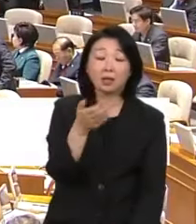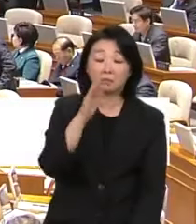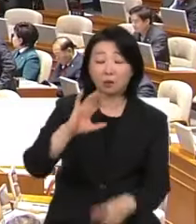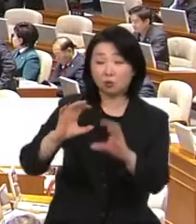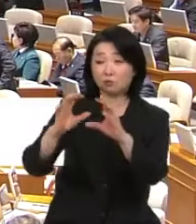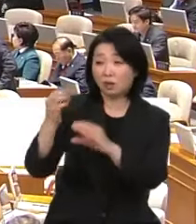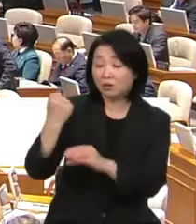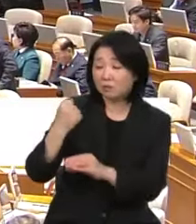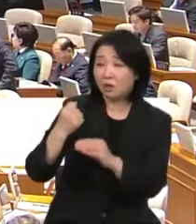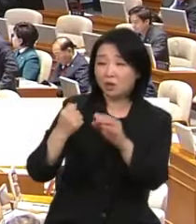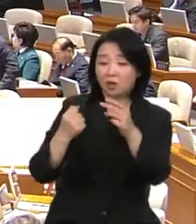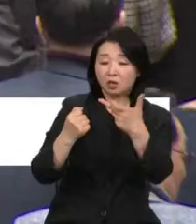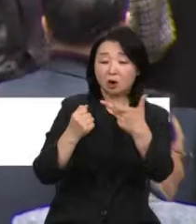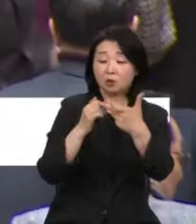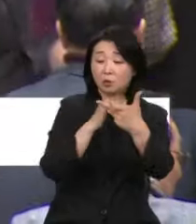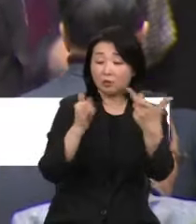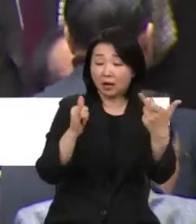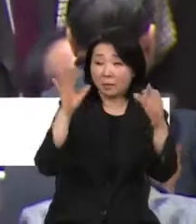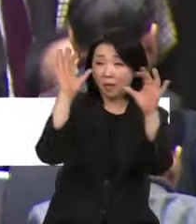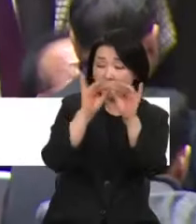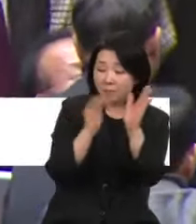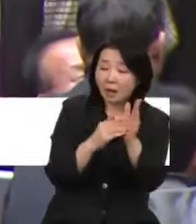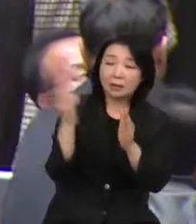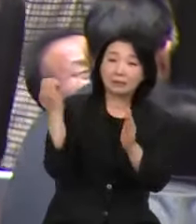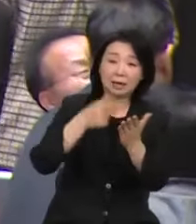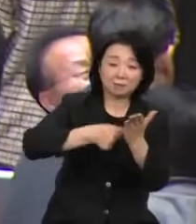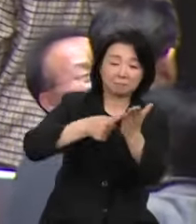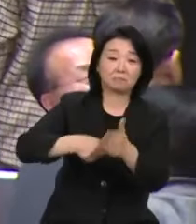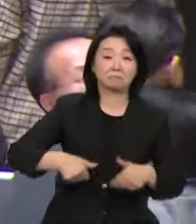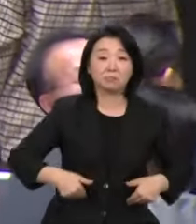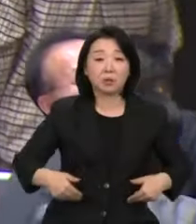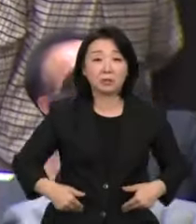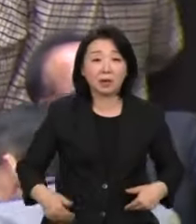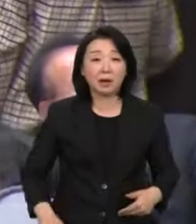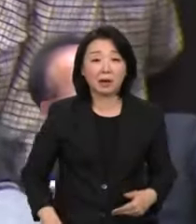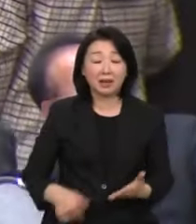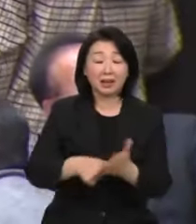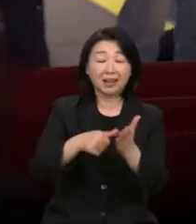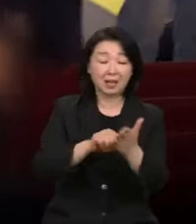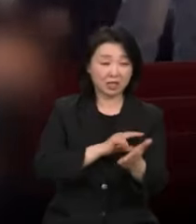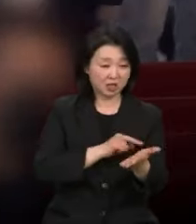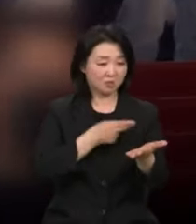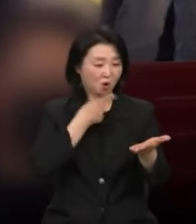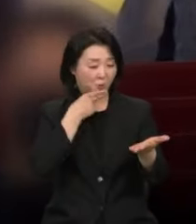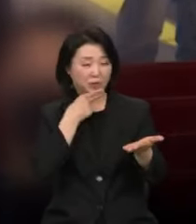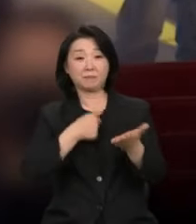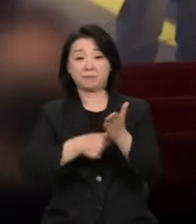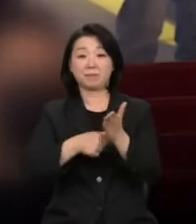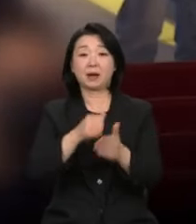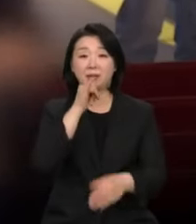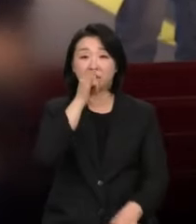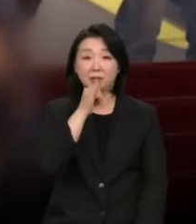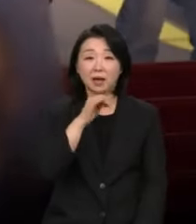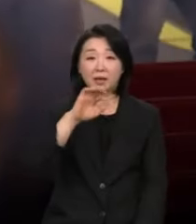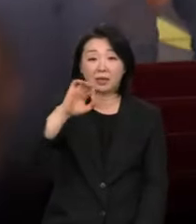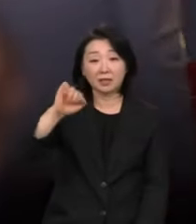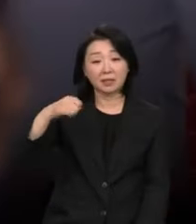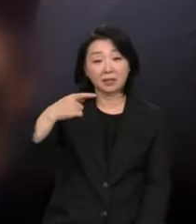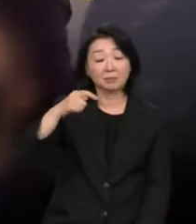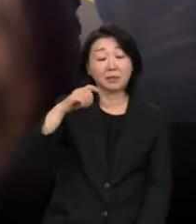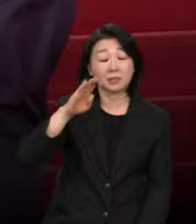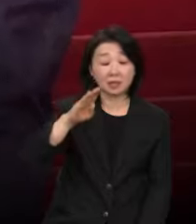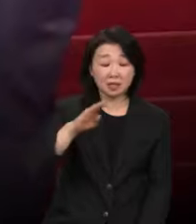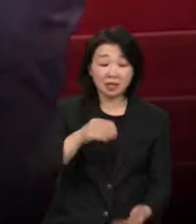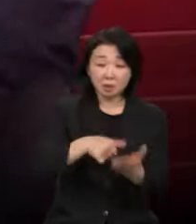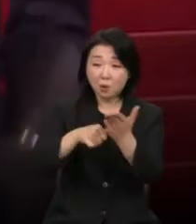17명만 찬성하면 재의결까지 통과할 수 있습니다. 재의결은 무기명으로 진행됩니다. JTBC가 최상병 특검 표결에